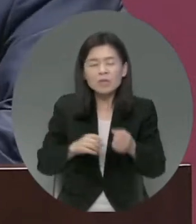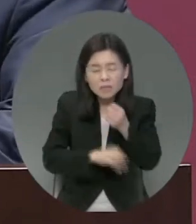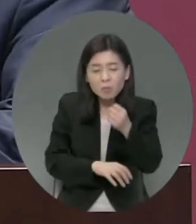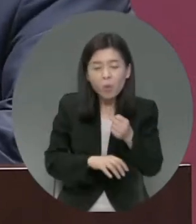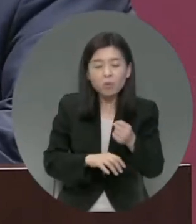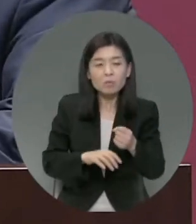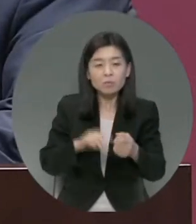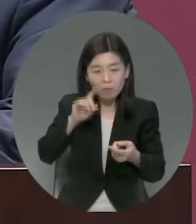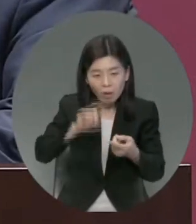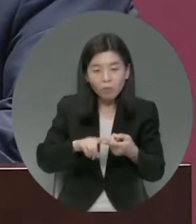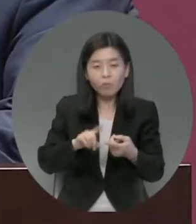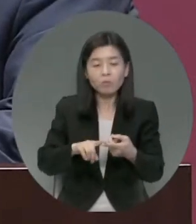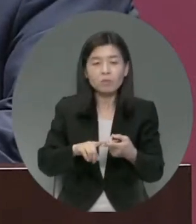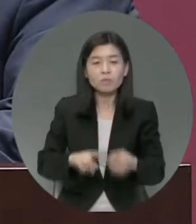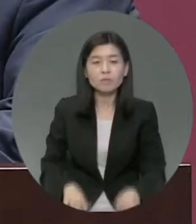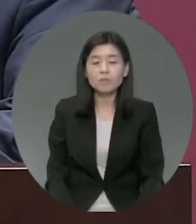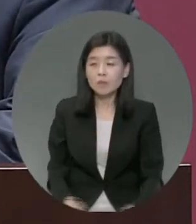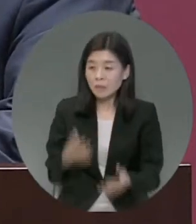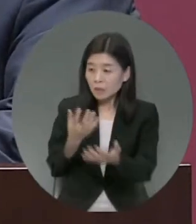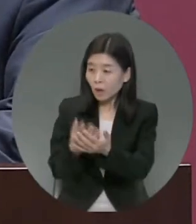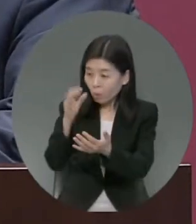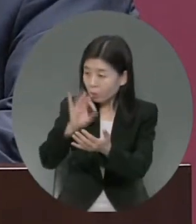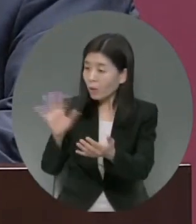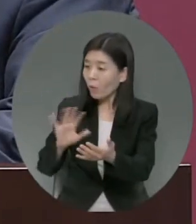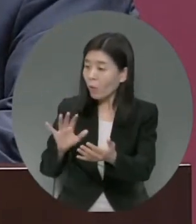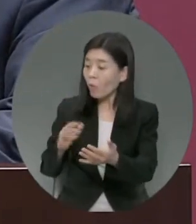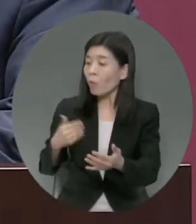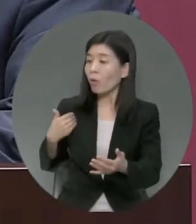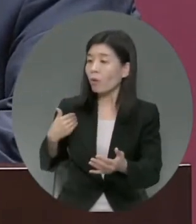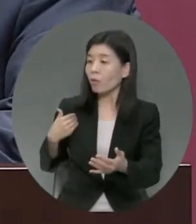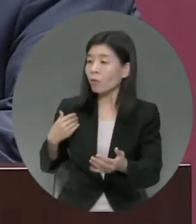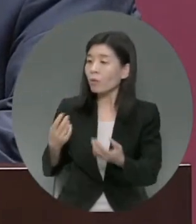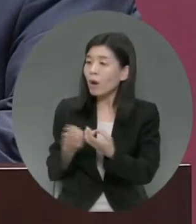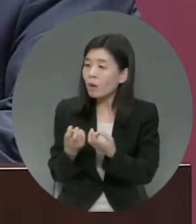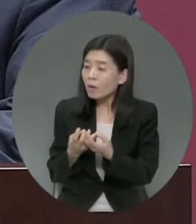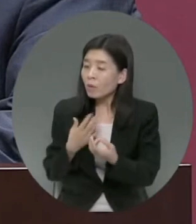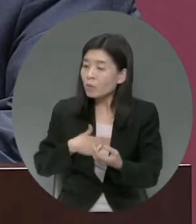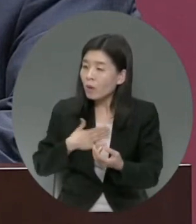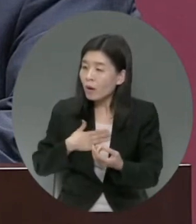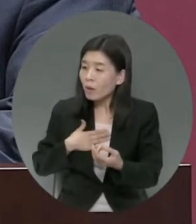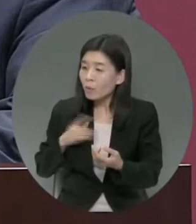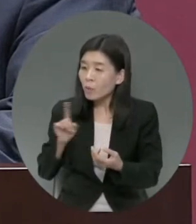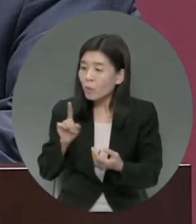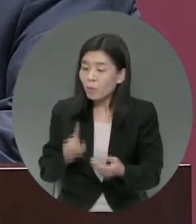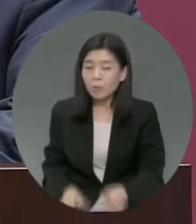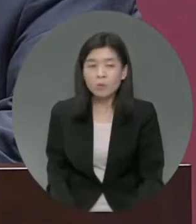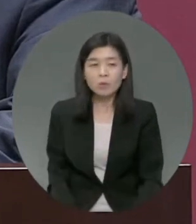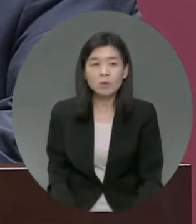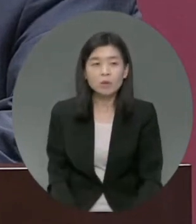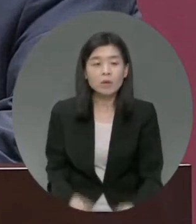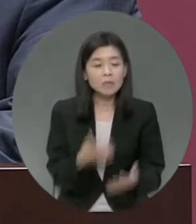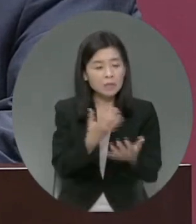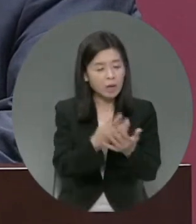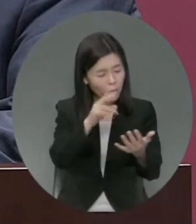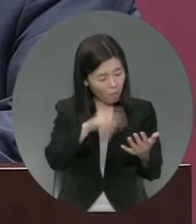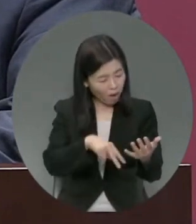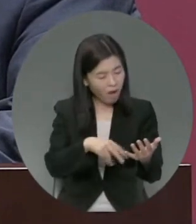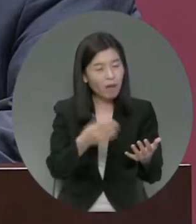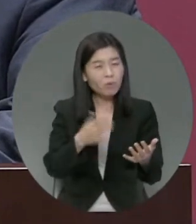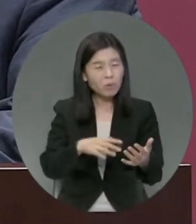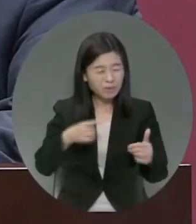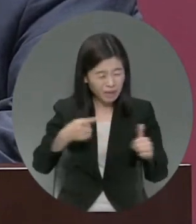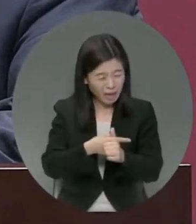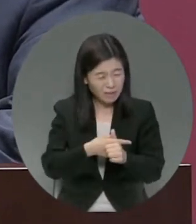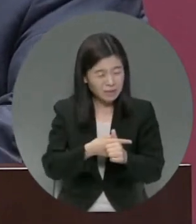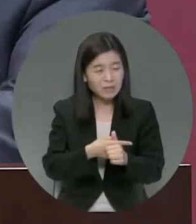어떻게 아세요? 자료를 안 봤더라도 뭐 잔인하게 그 뭐 열 몇 명을 죽였다 뭐 이런